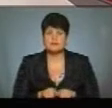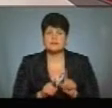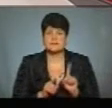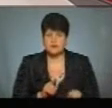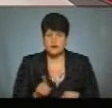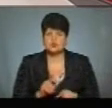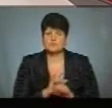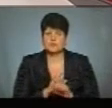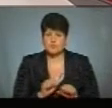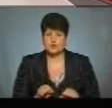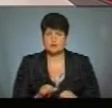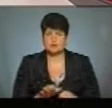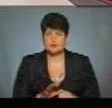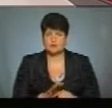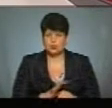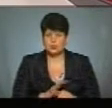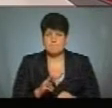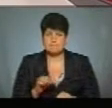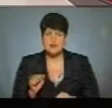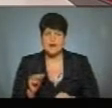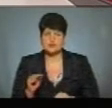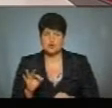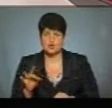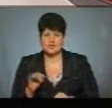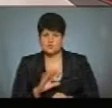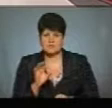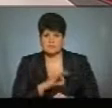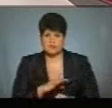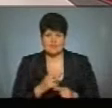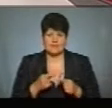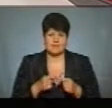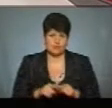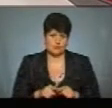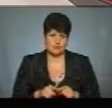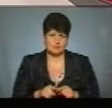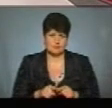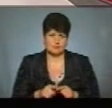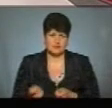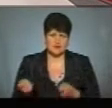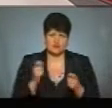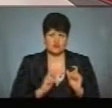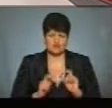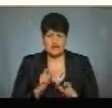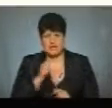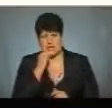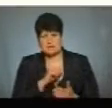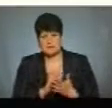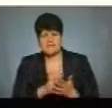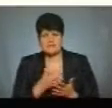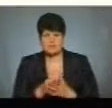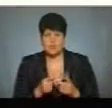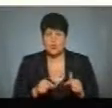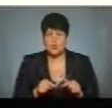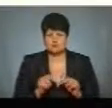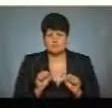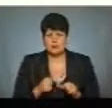так, щоб не можна було там якісь там певні мажоритарники, щоб не використовували технологію там завозу студентів-пенсіонерів на свій